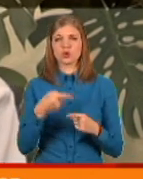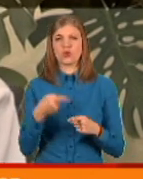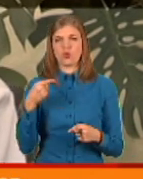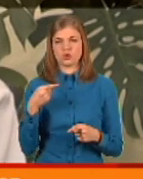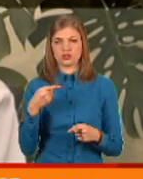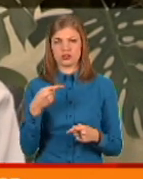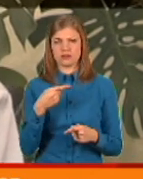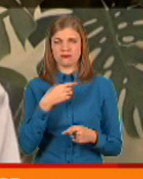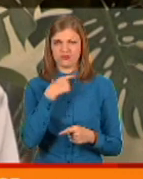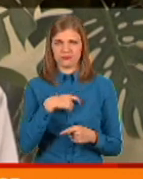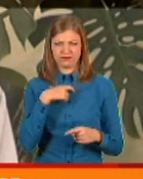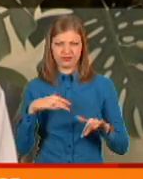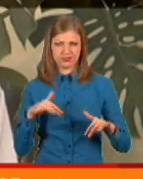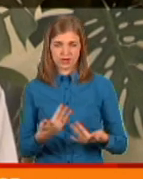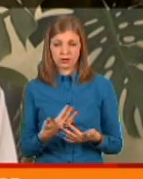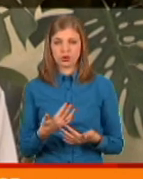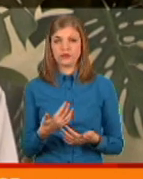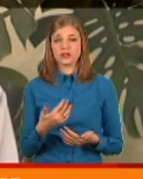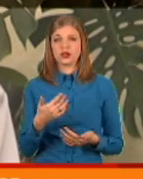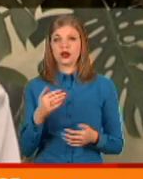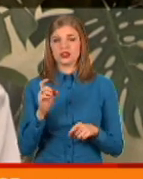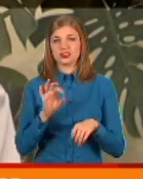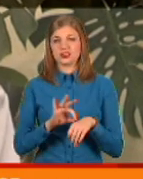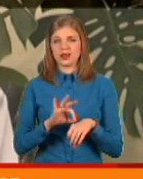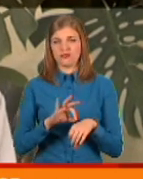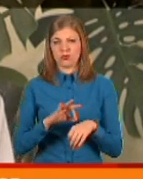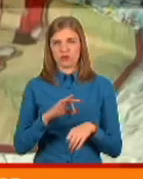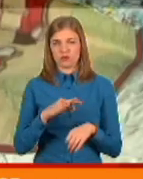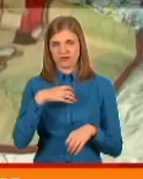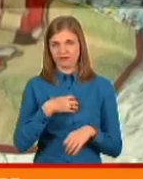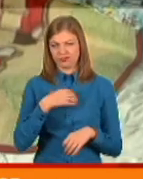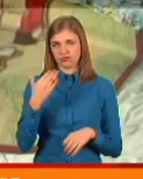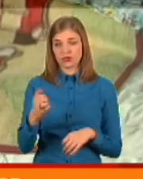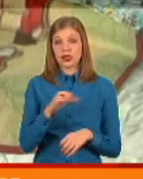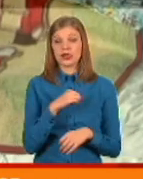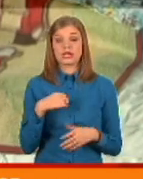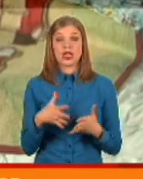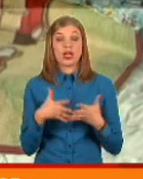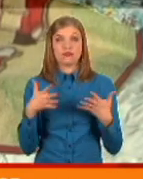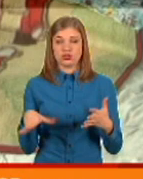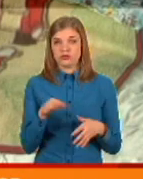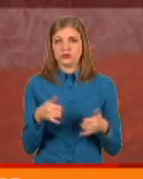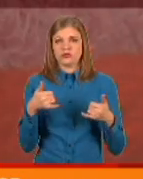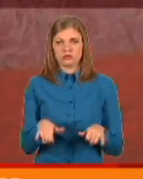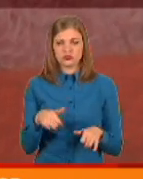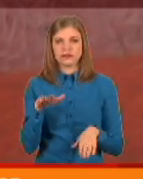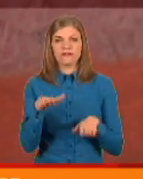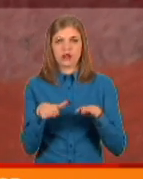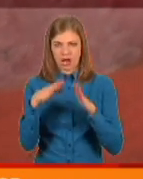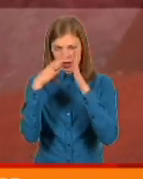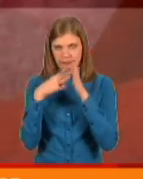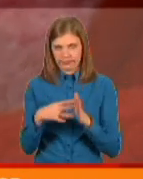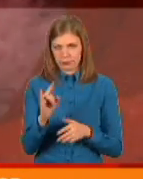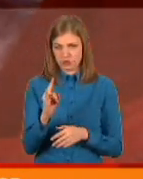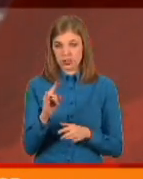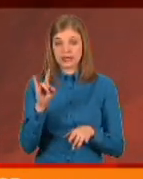гострими респіраторними захворюваннями, захворювання верхніх дихательних шляхів. Та найбільше медиків вразила вага 9-місячної